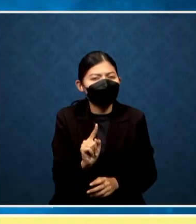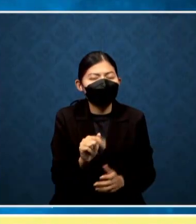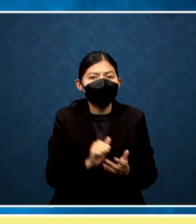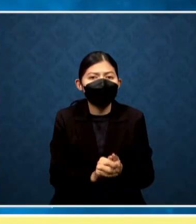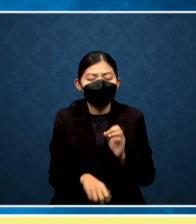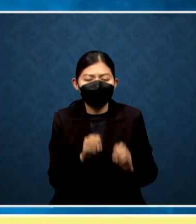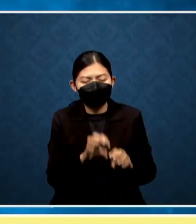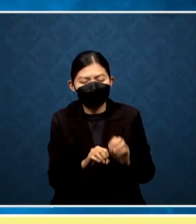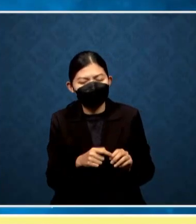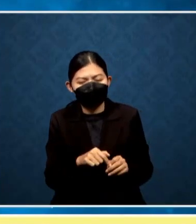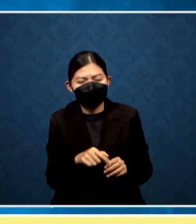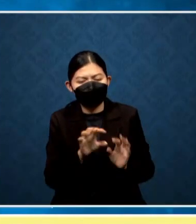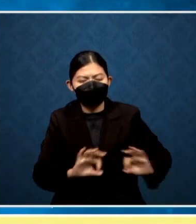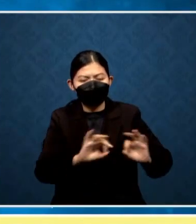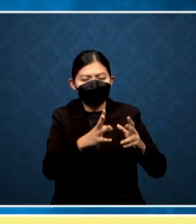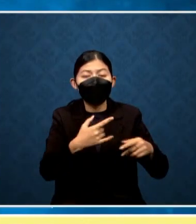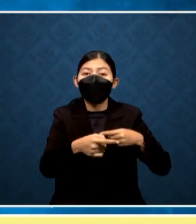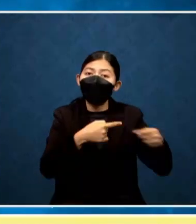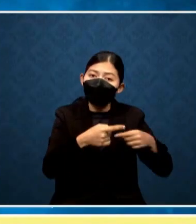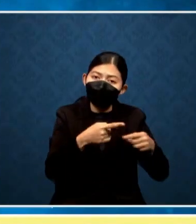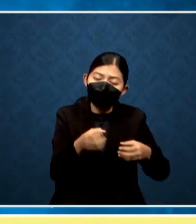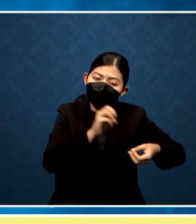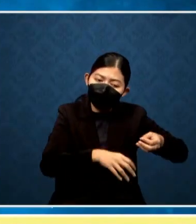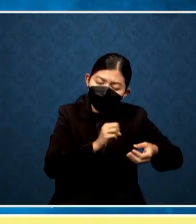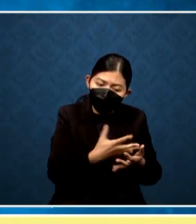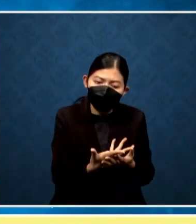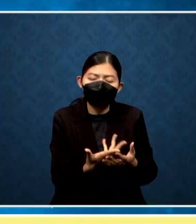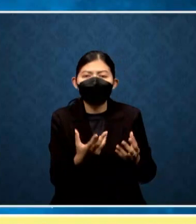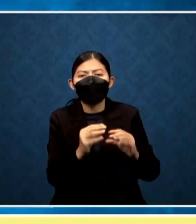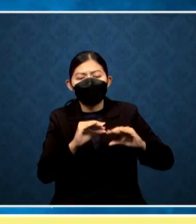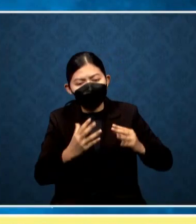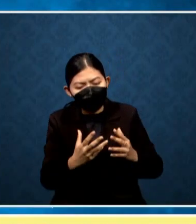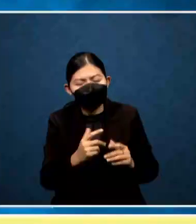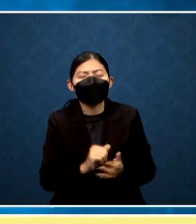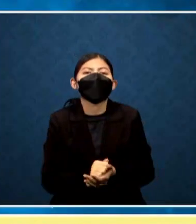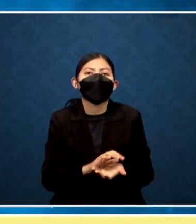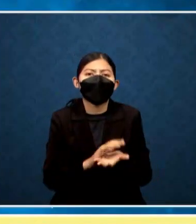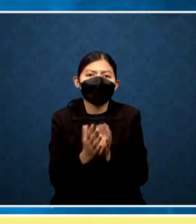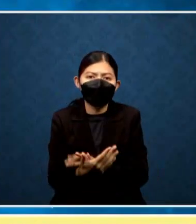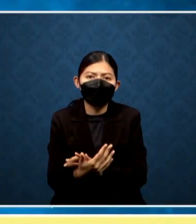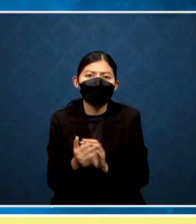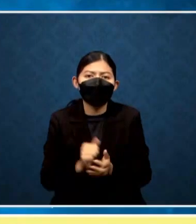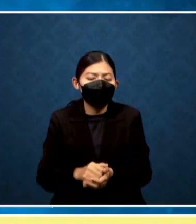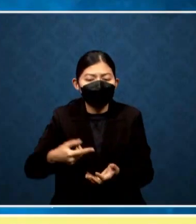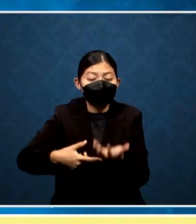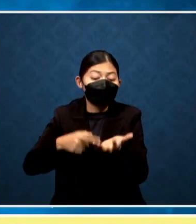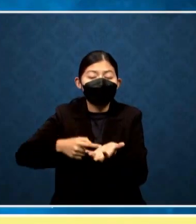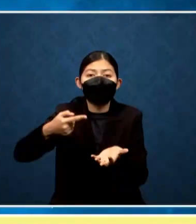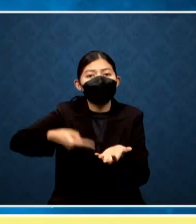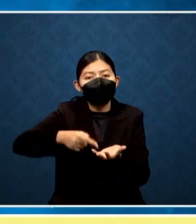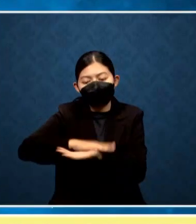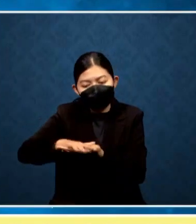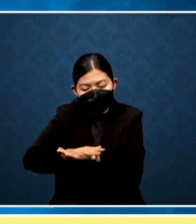ORNที่ไม่จำเป็นรถการใช้ถุงรถการใช้พระติรกใช้ไร aใช้รถกใช้ zalmจนกวาจบหมสภาพการใช